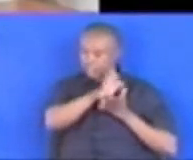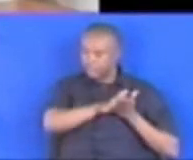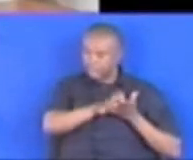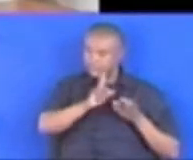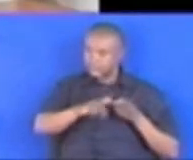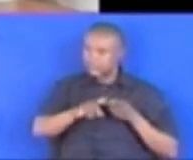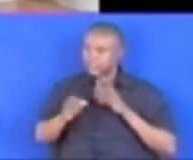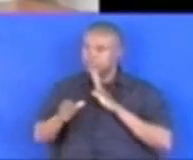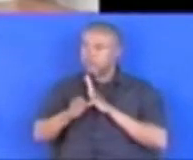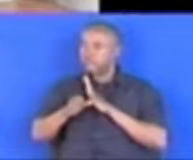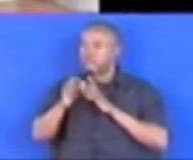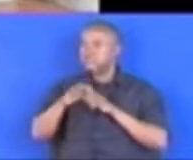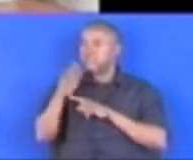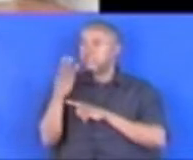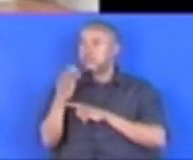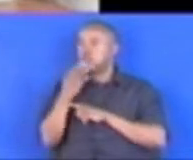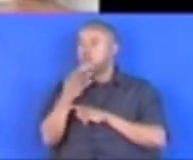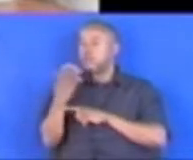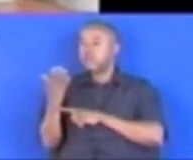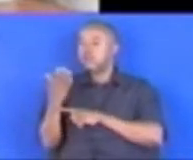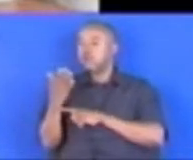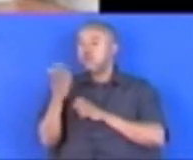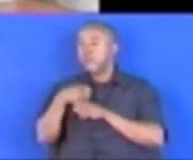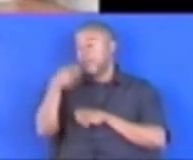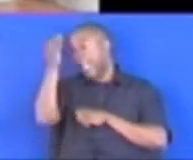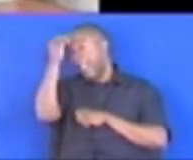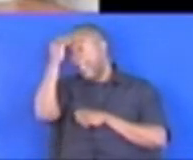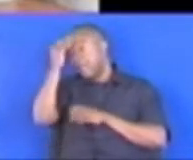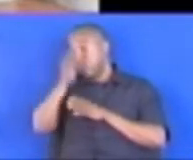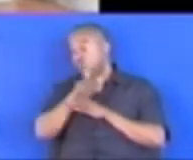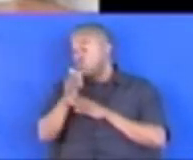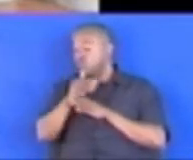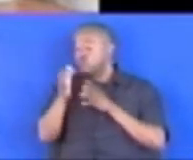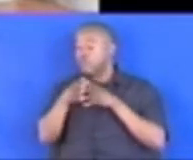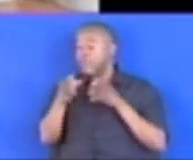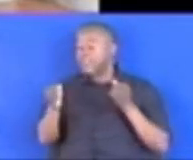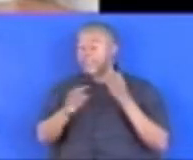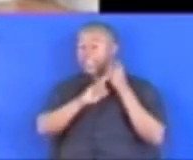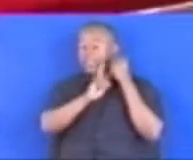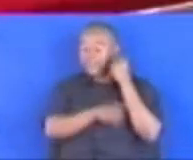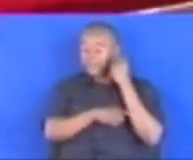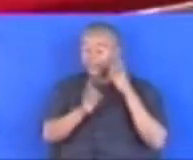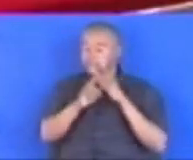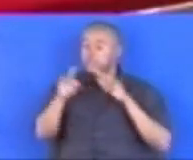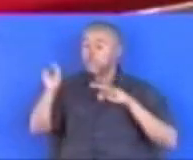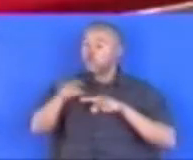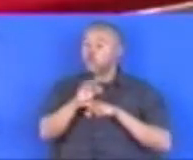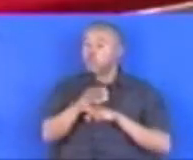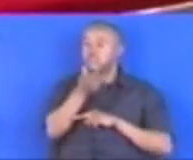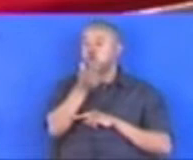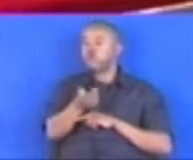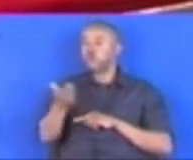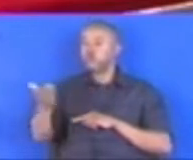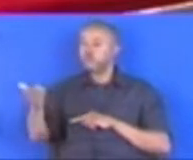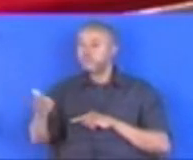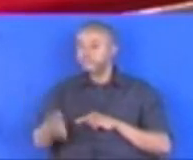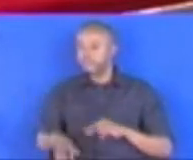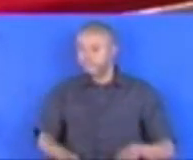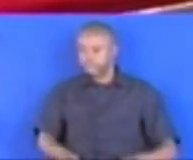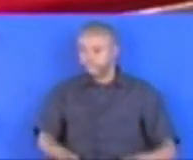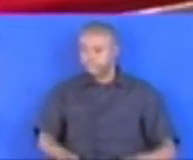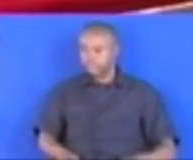na wanafunzi 345 wamepata elimu ya madhara ya mimba na ndoa za utotoni. Mheshimiwa Naibu